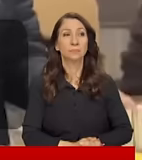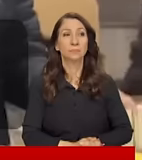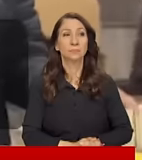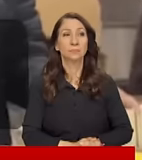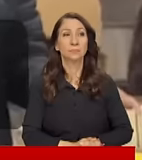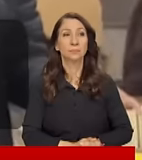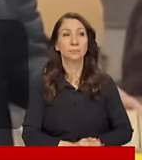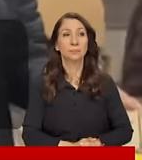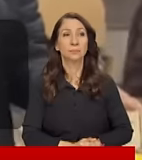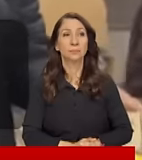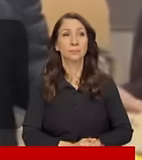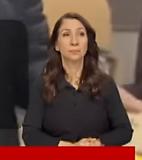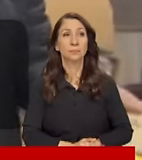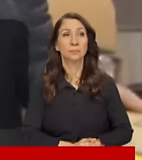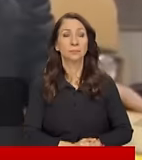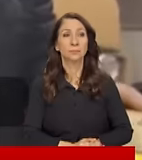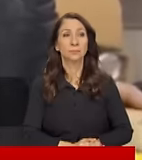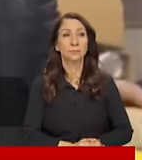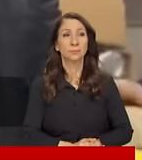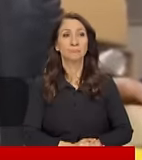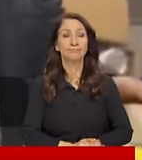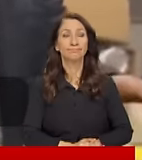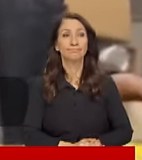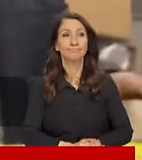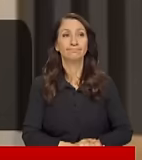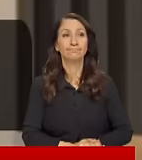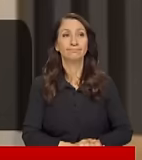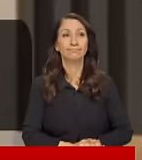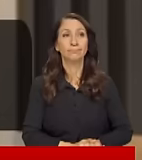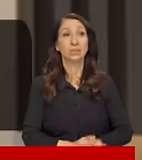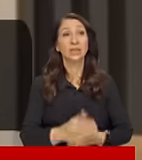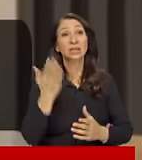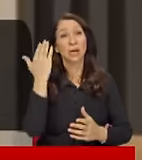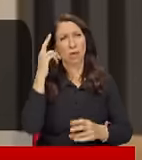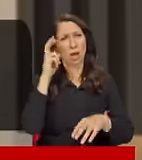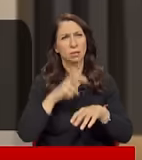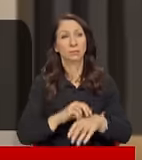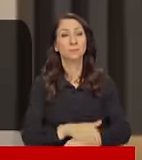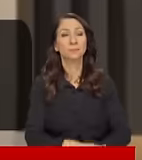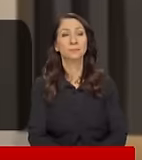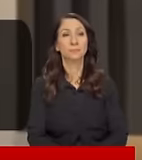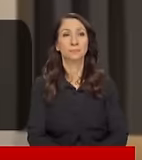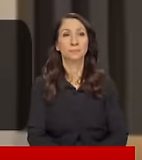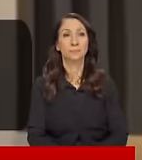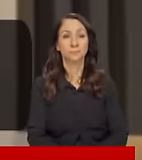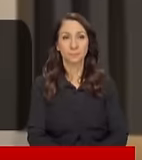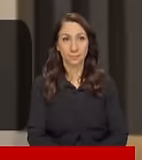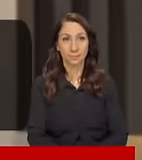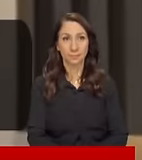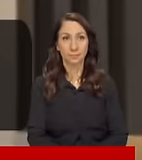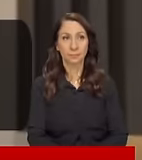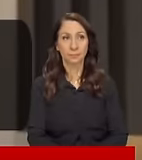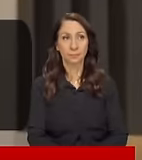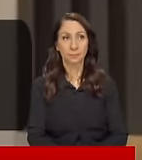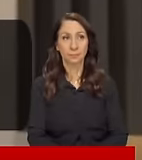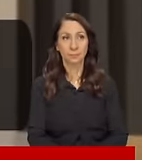fukarayı görmüyorlar. Millet aç, 10 milyonla insanlar geçinemiyor. Daha önce hatırlıyorum ben 80'li yıllarda öğretmen okul